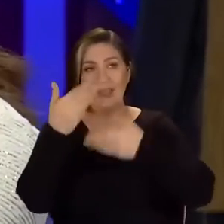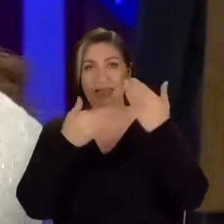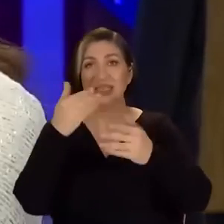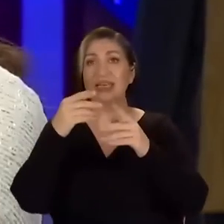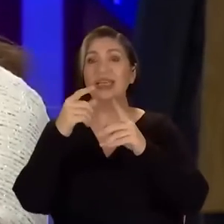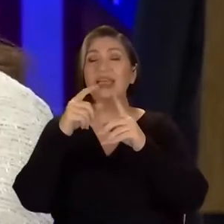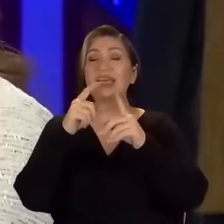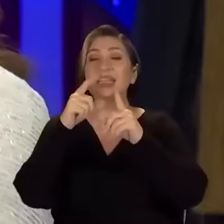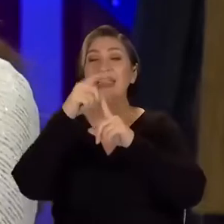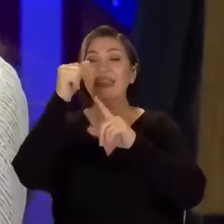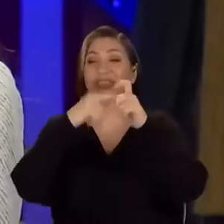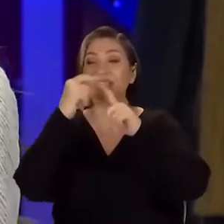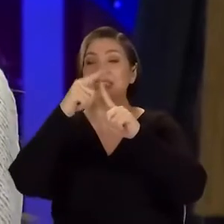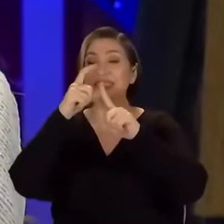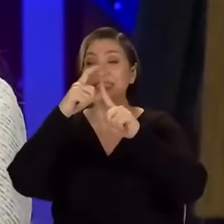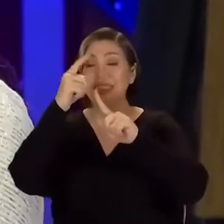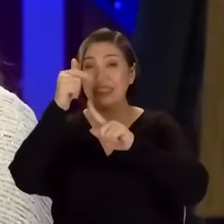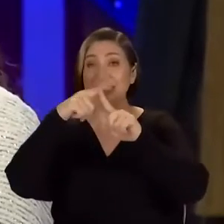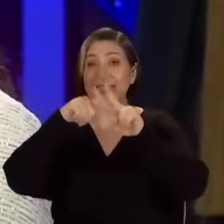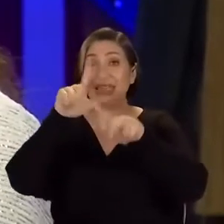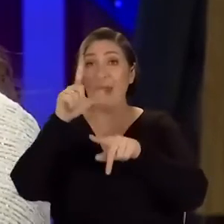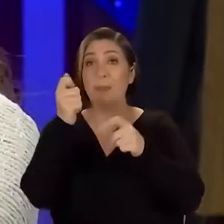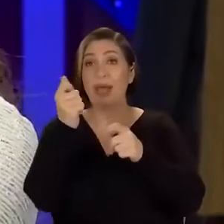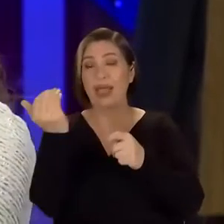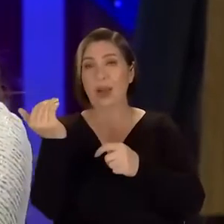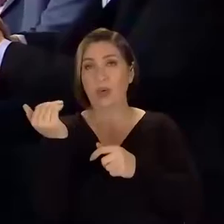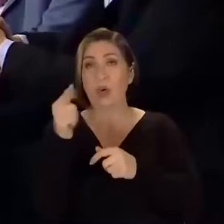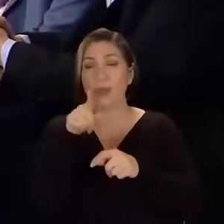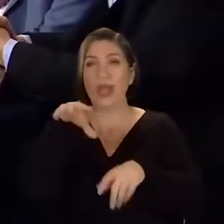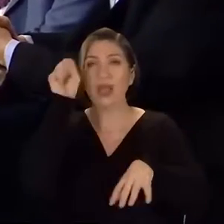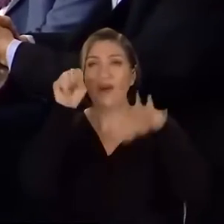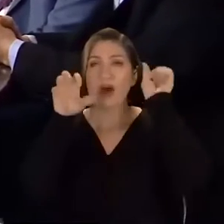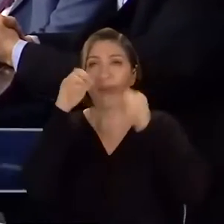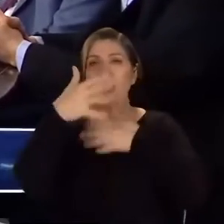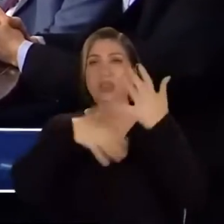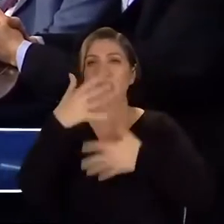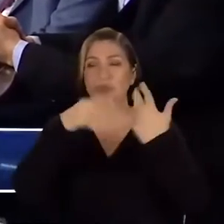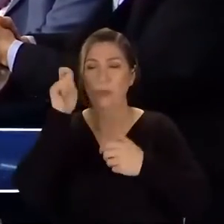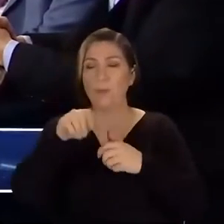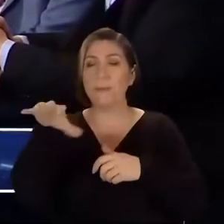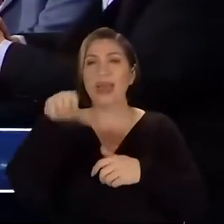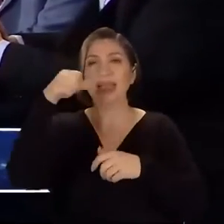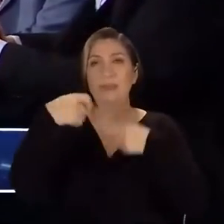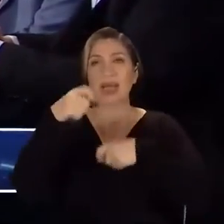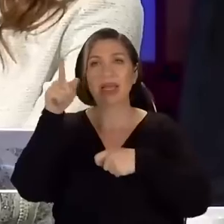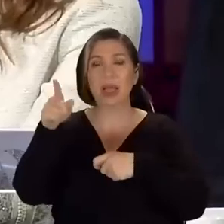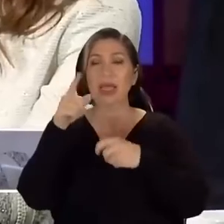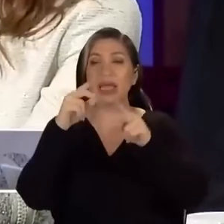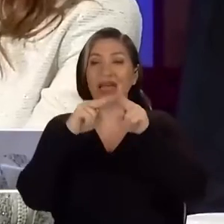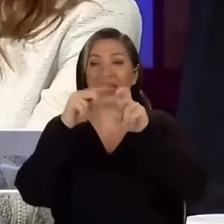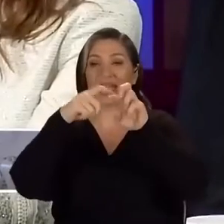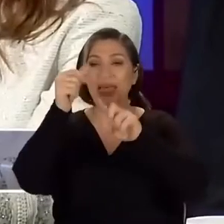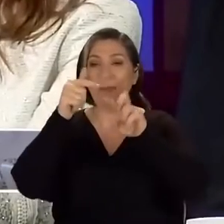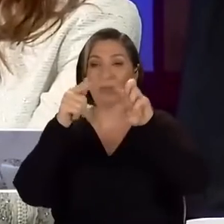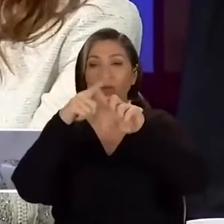geliyor. İşte kripto para ve dijital parayı ayıralım derken. Kavram kargaşası yapıyorlar merkez bankaları. Merkez bankaları kripto